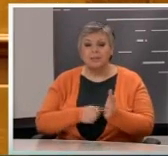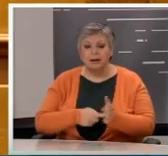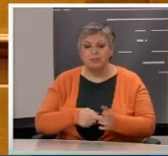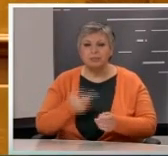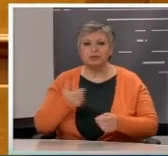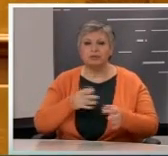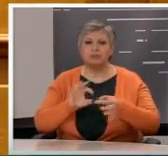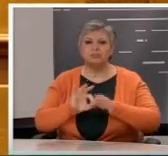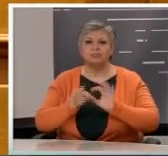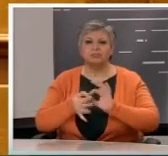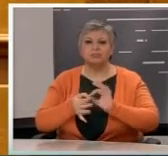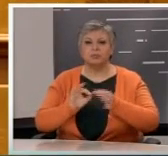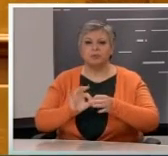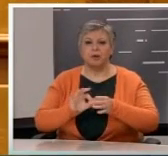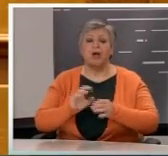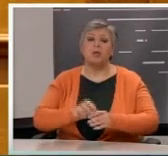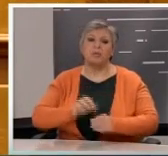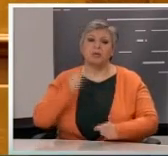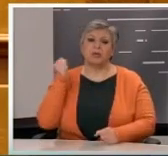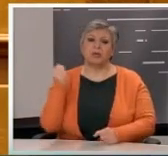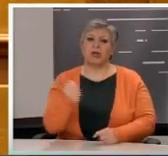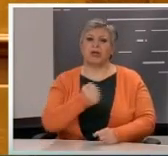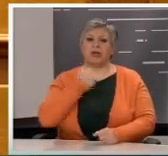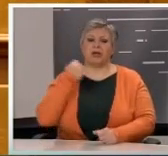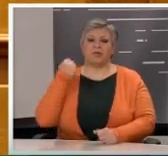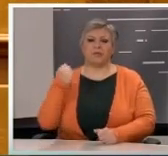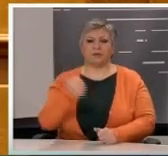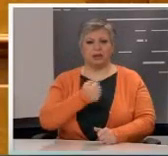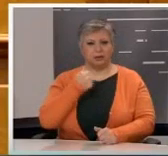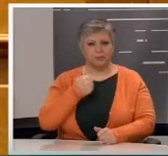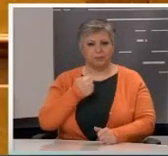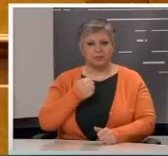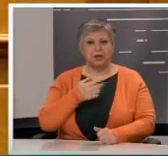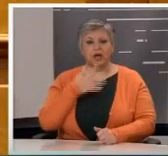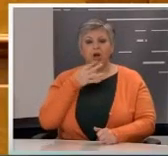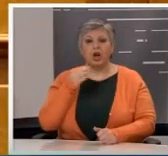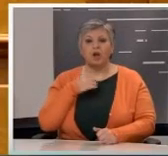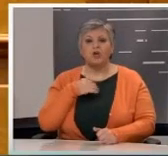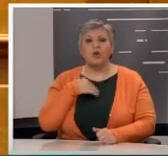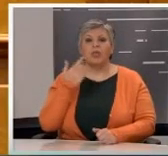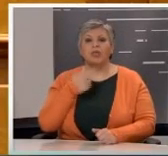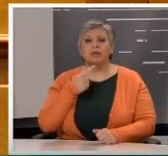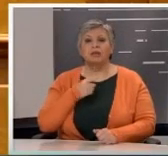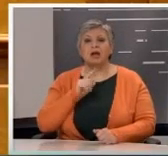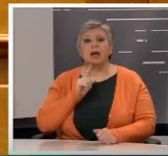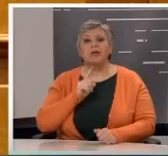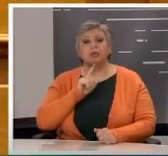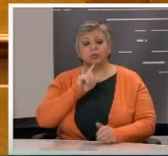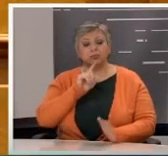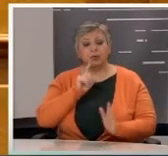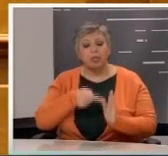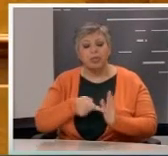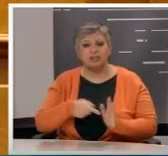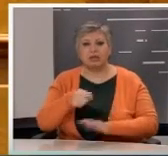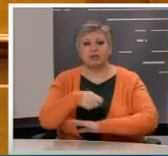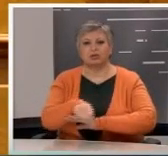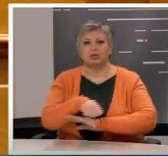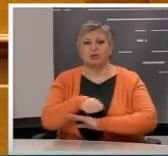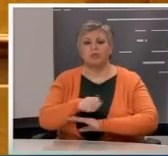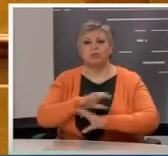δυνατόν πιο αυστηρή. Διότι δεν είναι στόχος των ποινικών διατάξεων, ούτε είναι